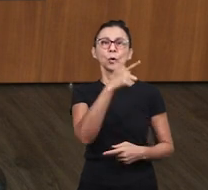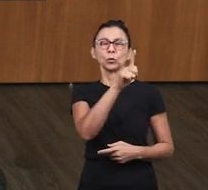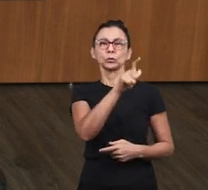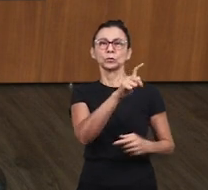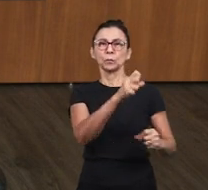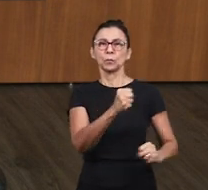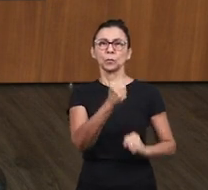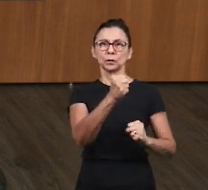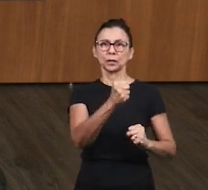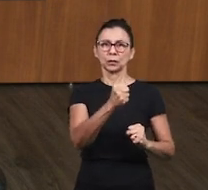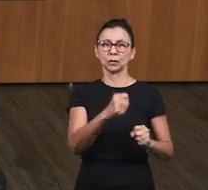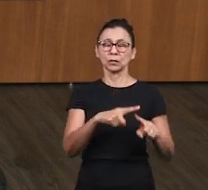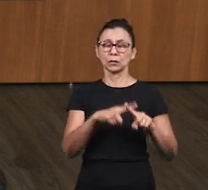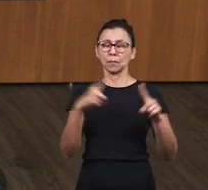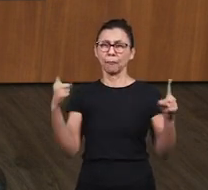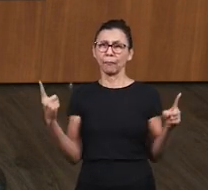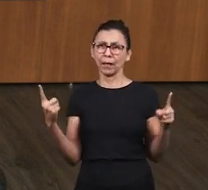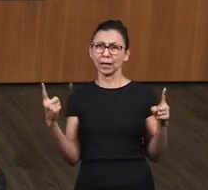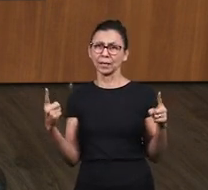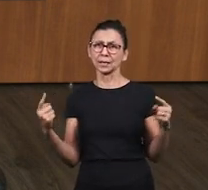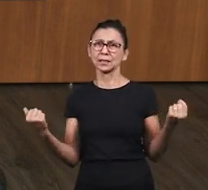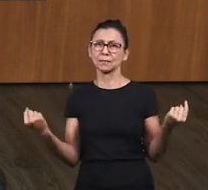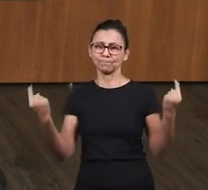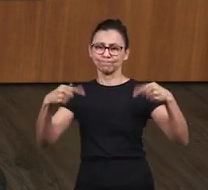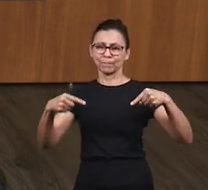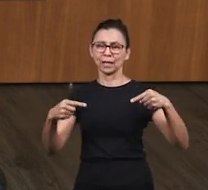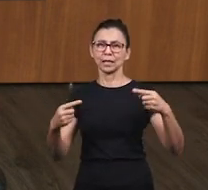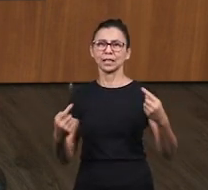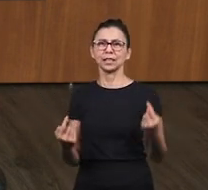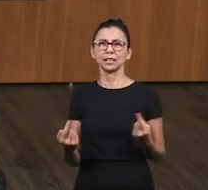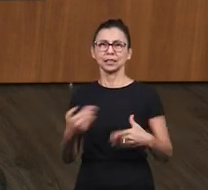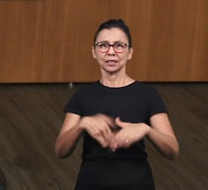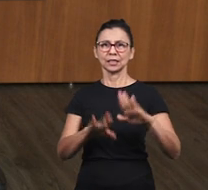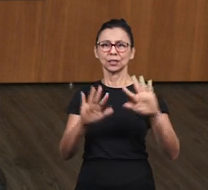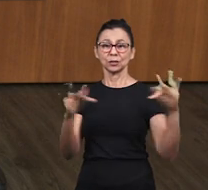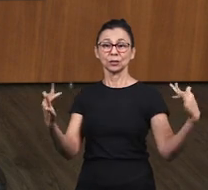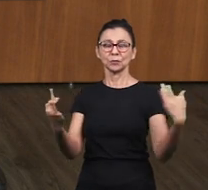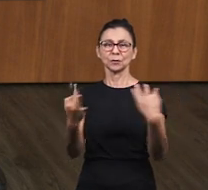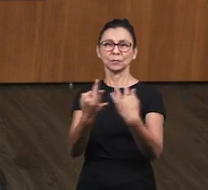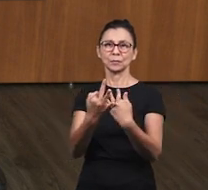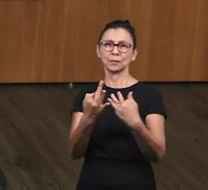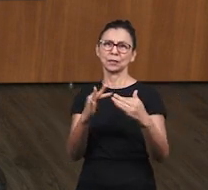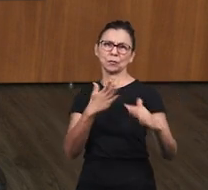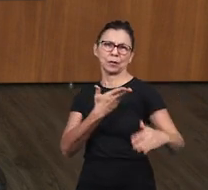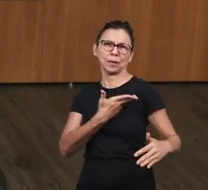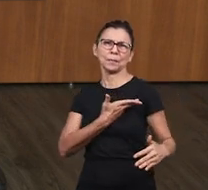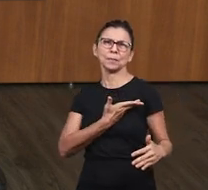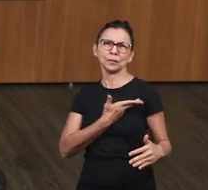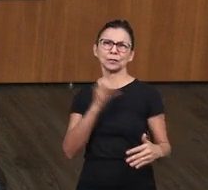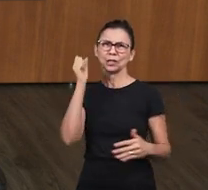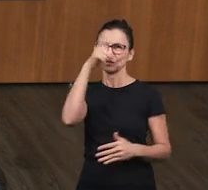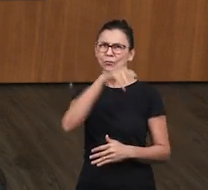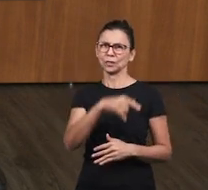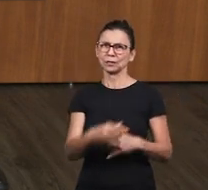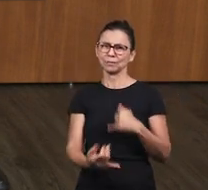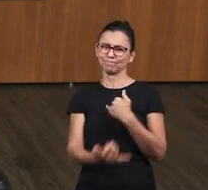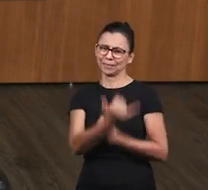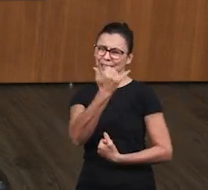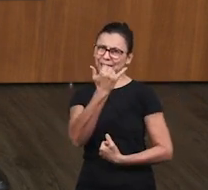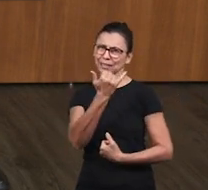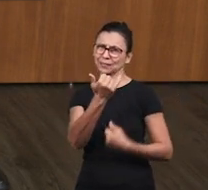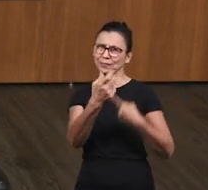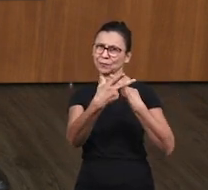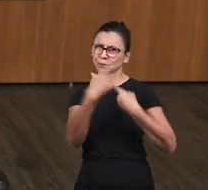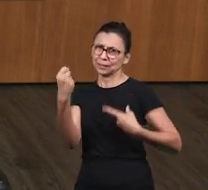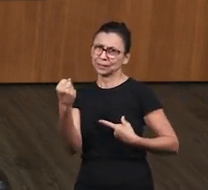puissants. Mais la guerre interne a été très dure parce que on lutte contre ceux qui sont dans la maison, la